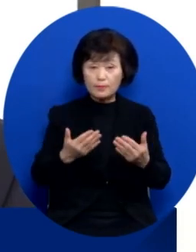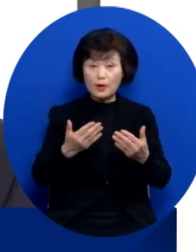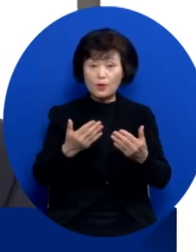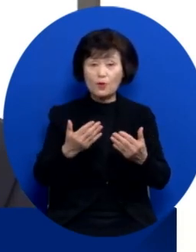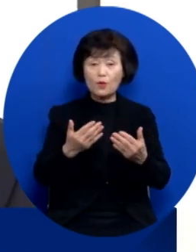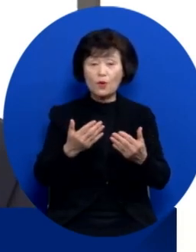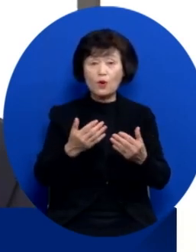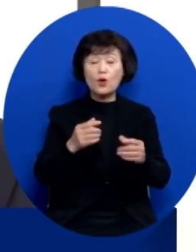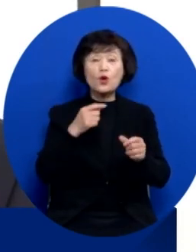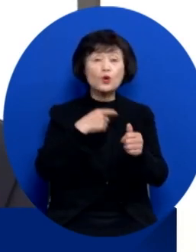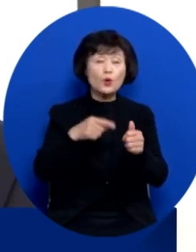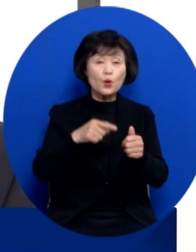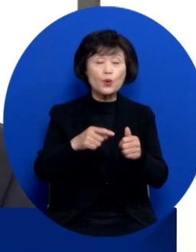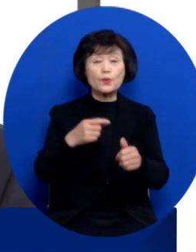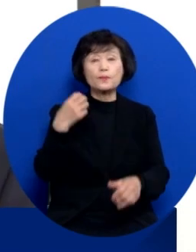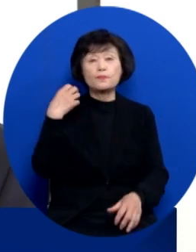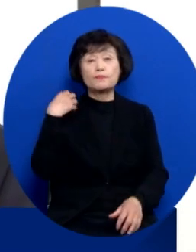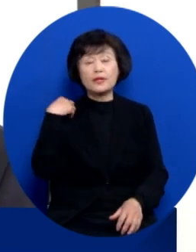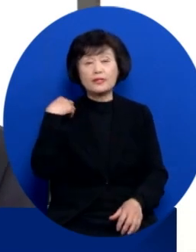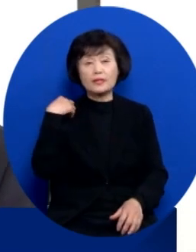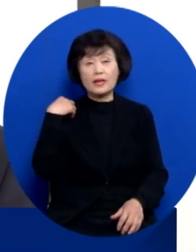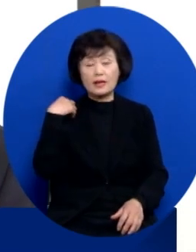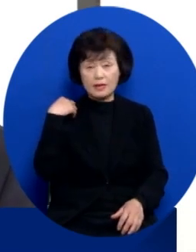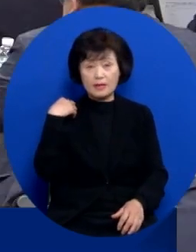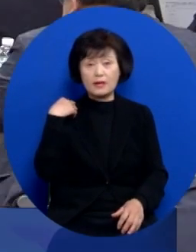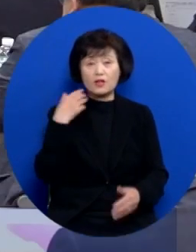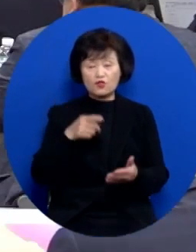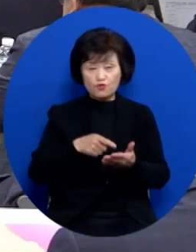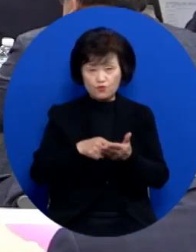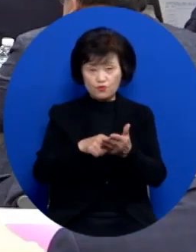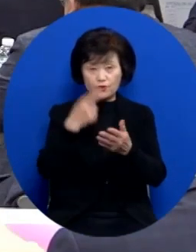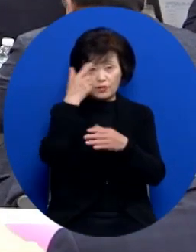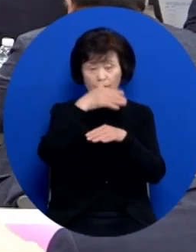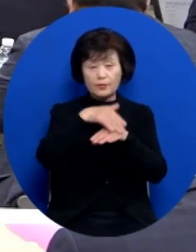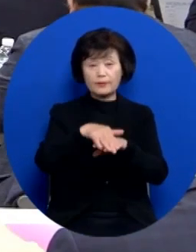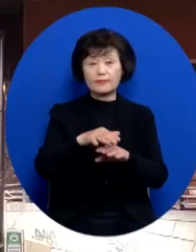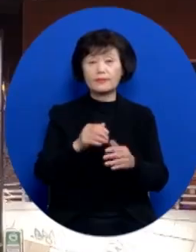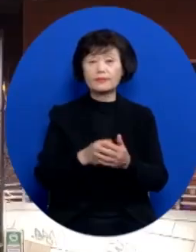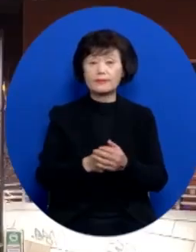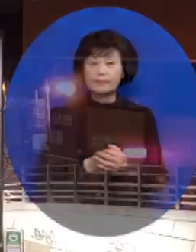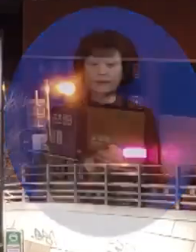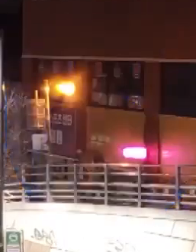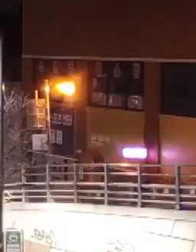한 영역을 잘 감당하도록 그렇게 추진할 계획입니다.